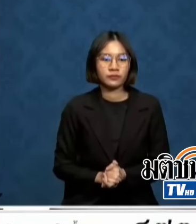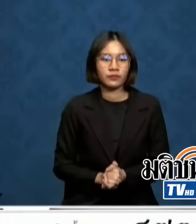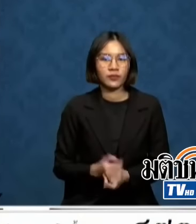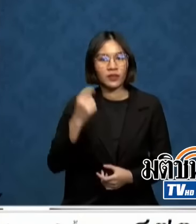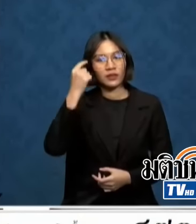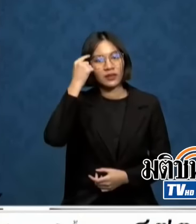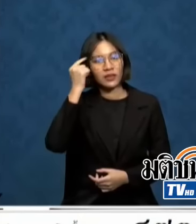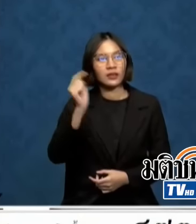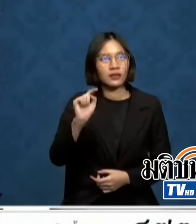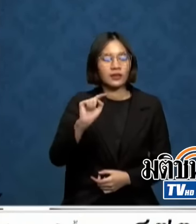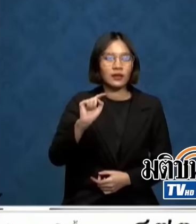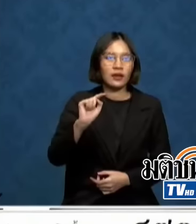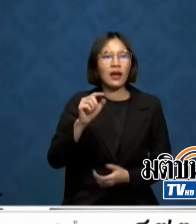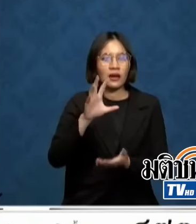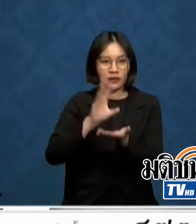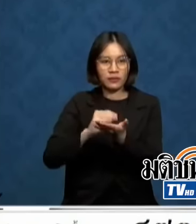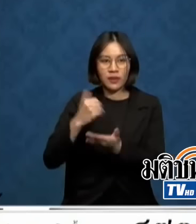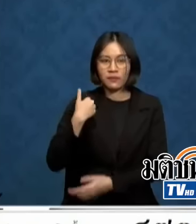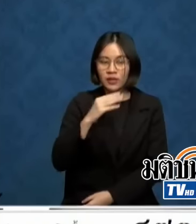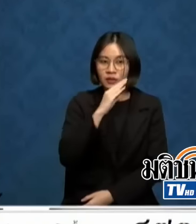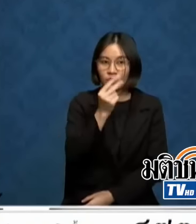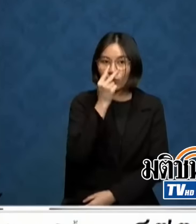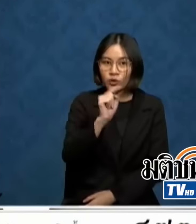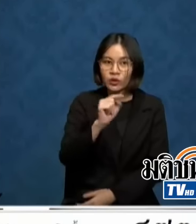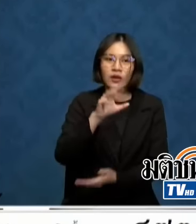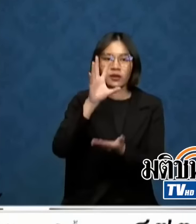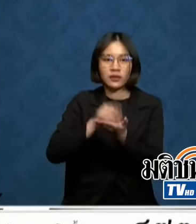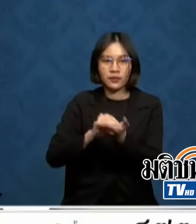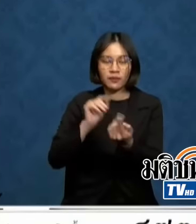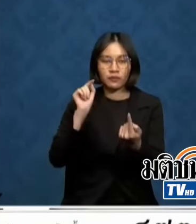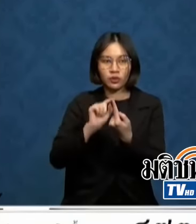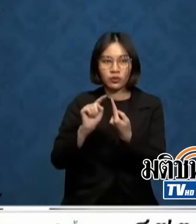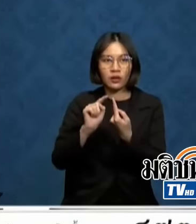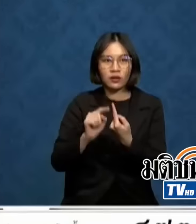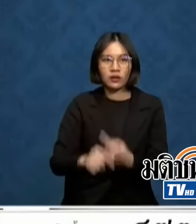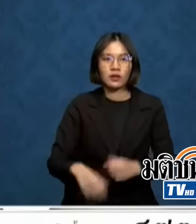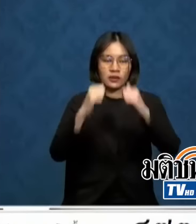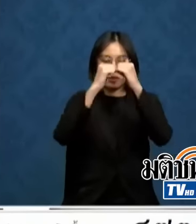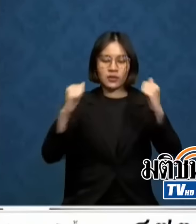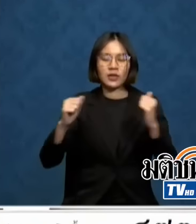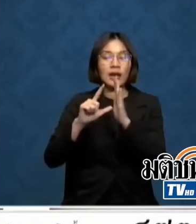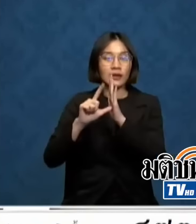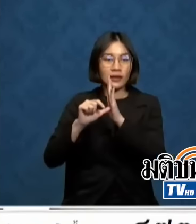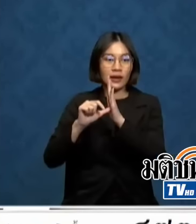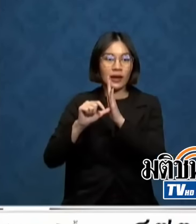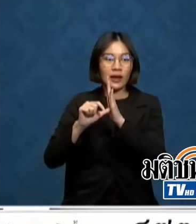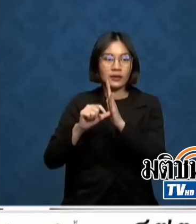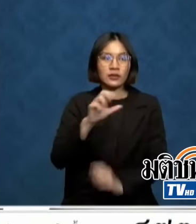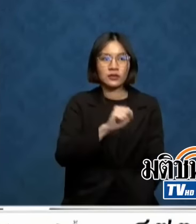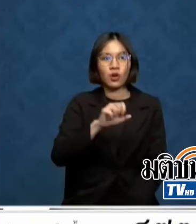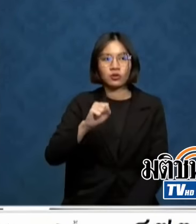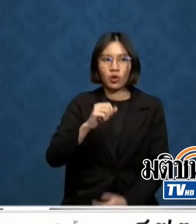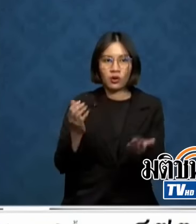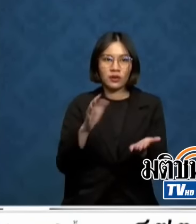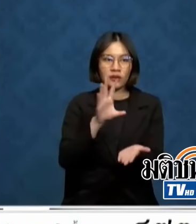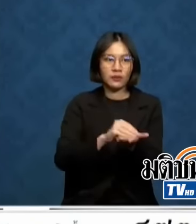สันนิษฐานนี้ครับท่านประธานก็ดูจะมีมูลเพราะพอเราไปดูข้อมูลที่ทางสำนักงานเลขาธิการสภาผู้แทนราษฎร